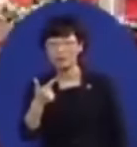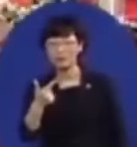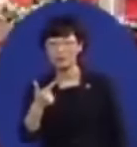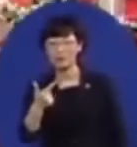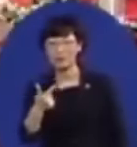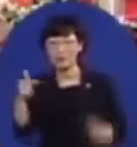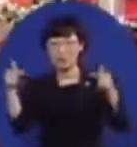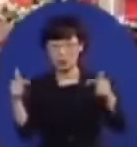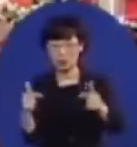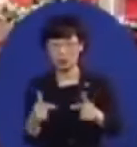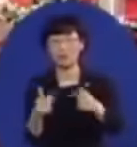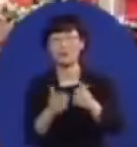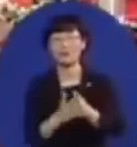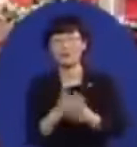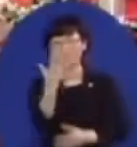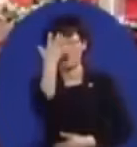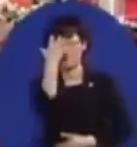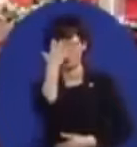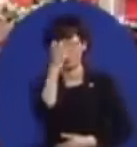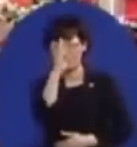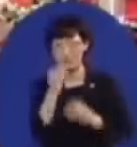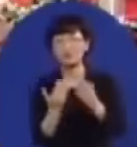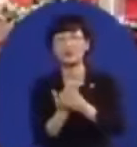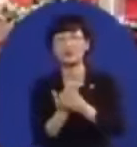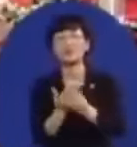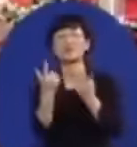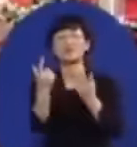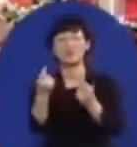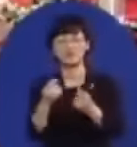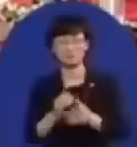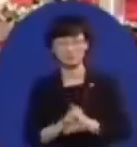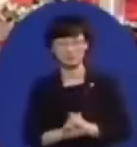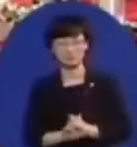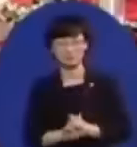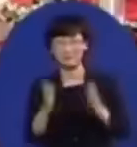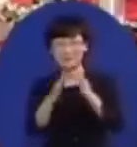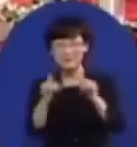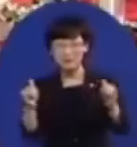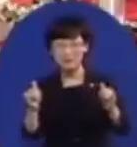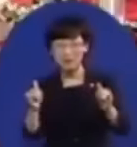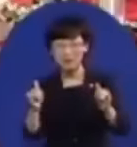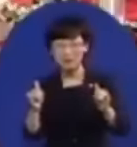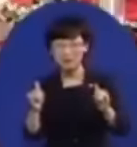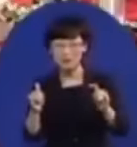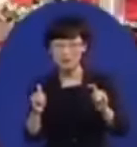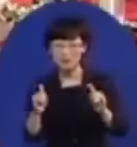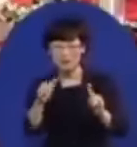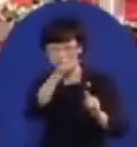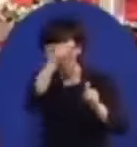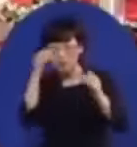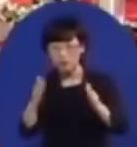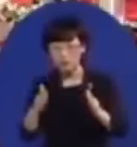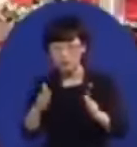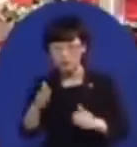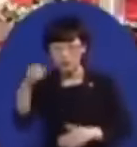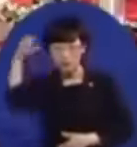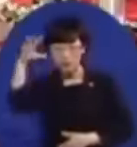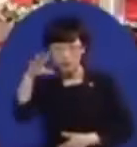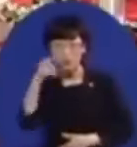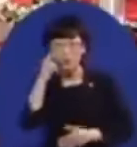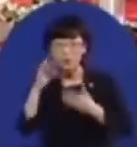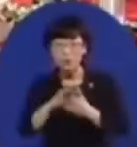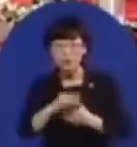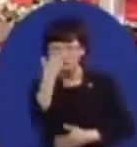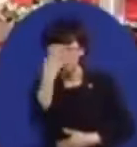줄기 때문에 우울증이 생길 수밖에 없는 것입니다. 사람이 빛을 충분히 받지 못하면 우울증뿐 아닙니다.